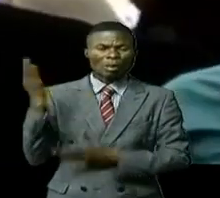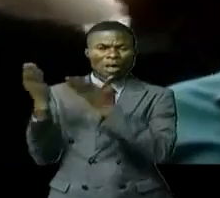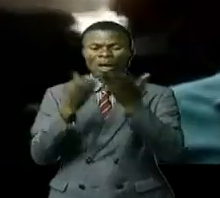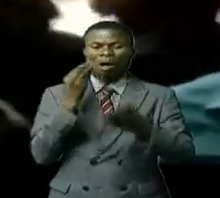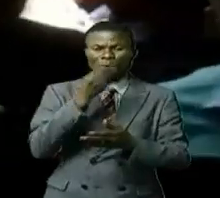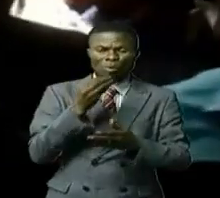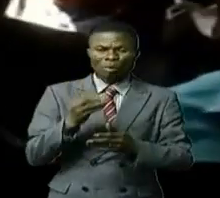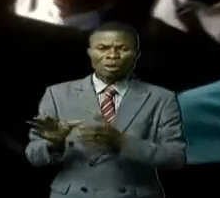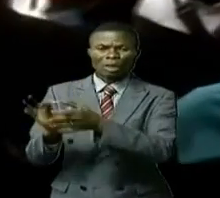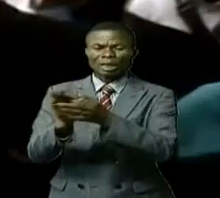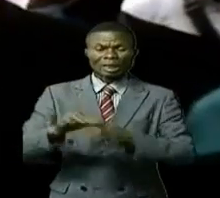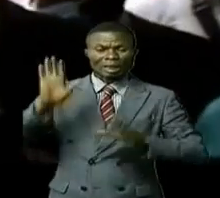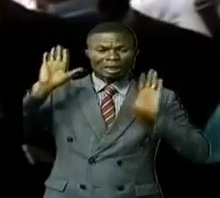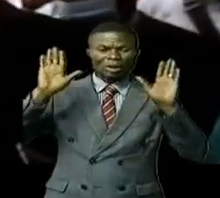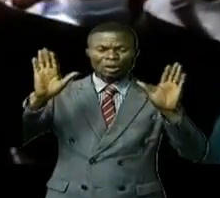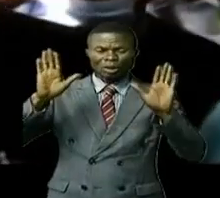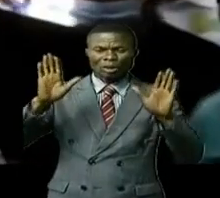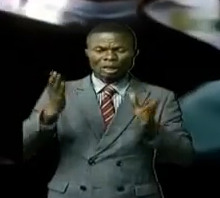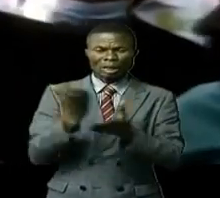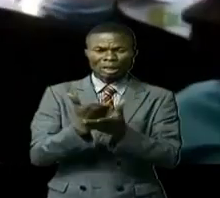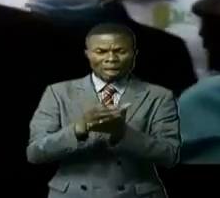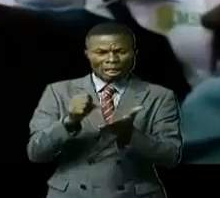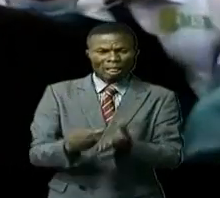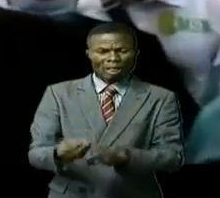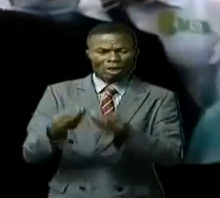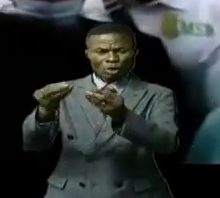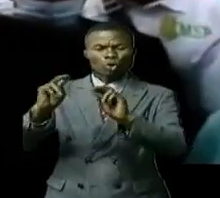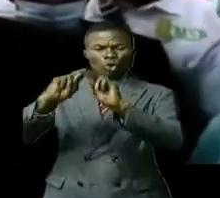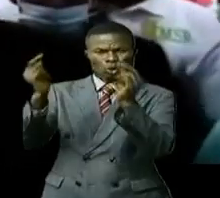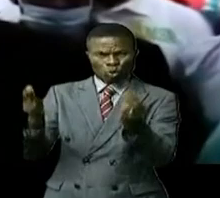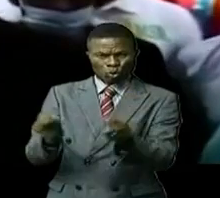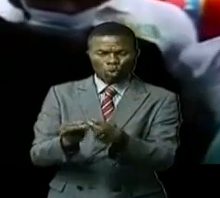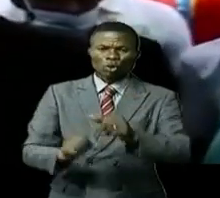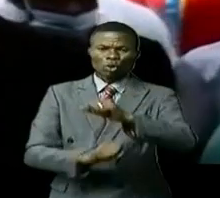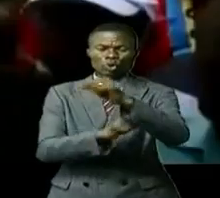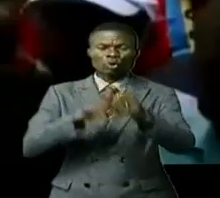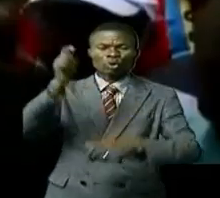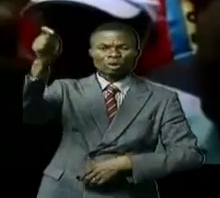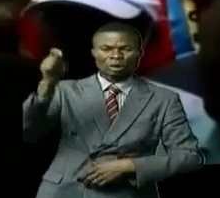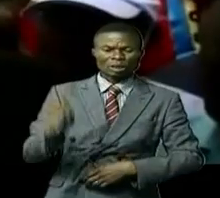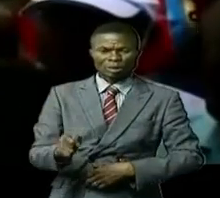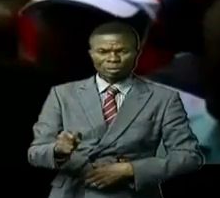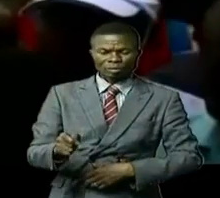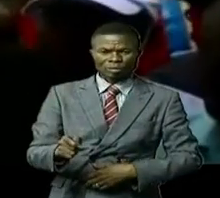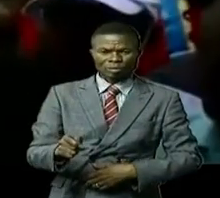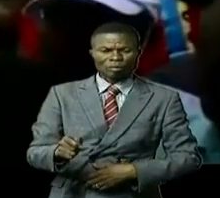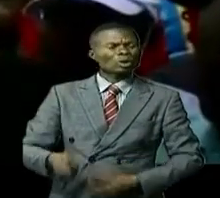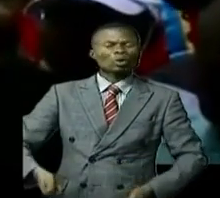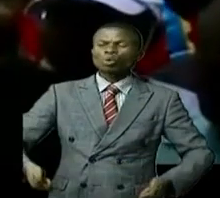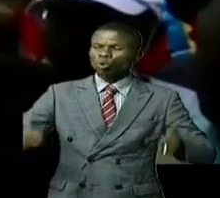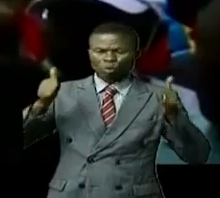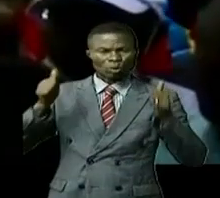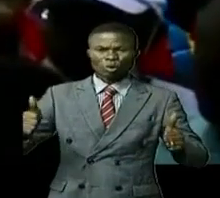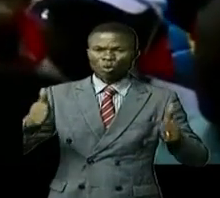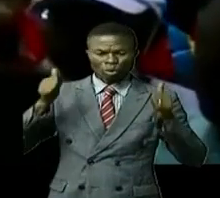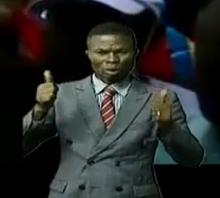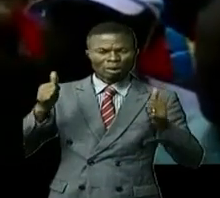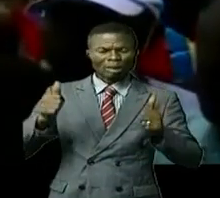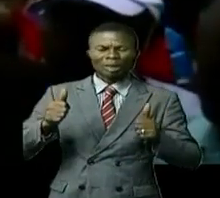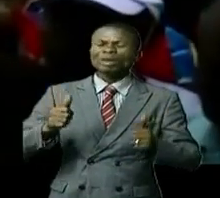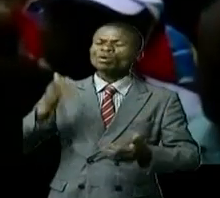l'Union Sacrée, a lu le mémorandum de la coordination soutien au FARDC. Pour